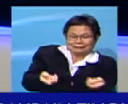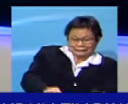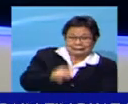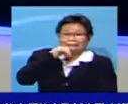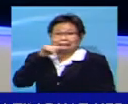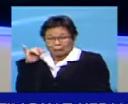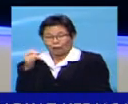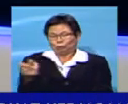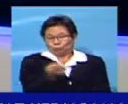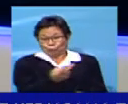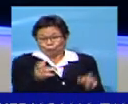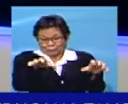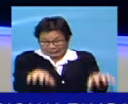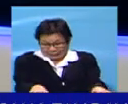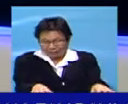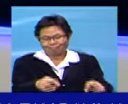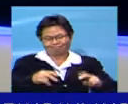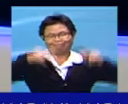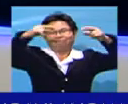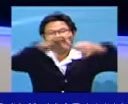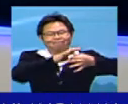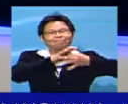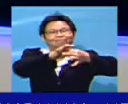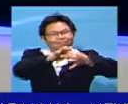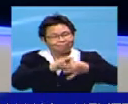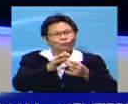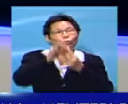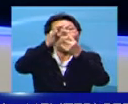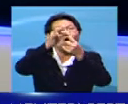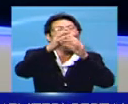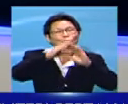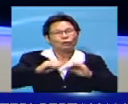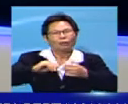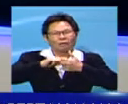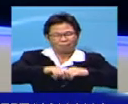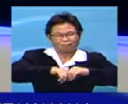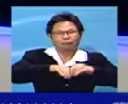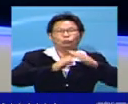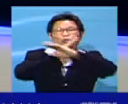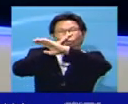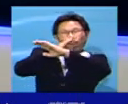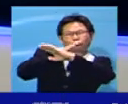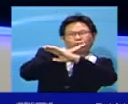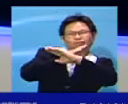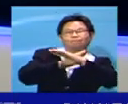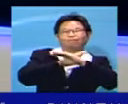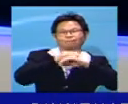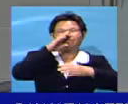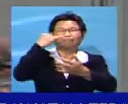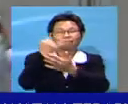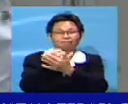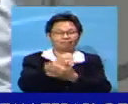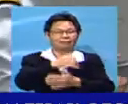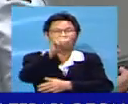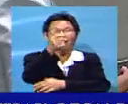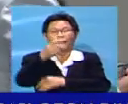semalam, kedua-dua negara bersetuju meningkatkan kerjasama terutamanya menangani rangkaian pengganas. Melalui MOU itu, Angkatan Tentera Malaysia